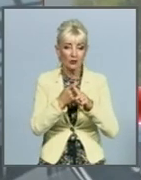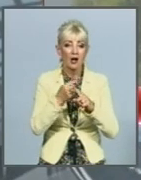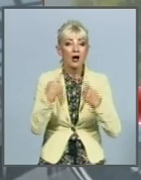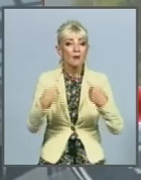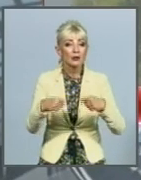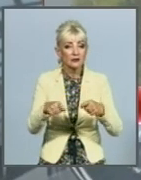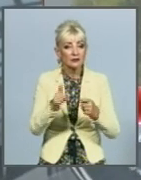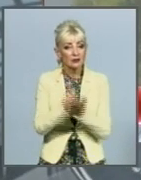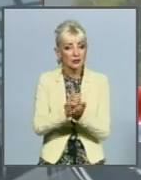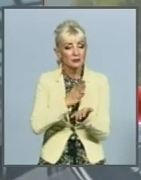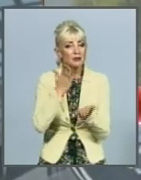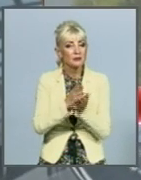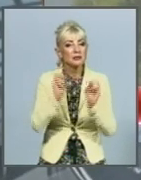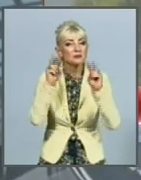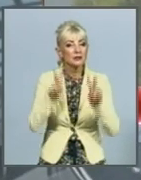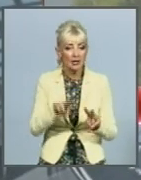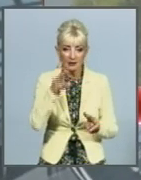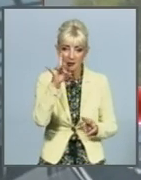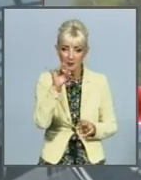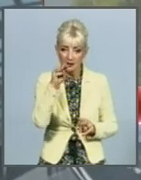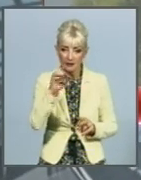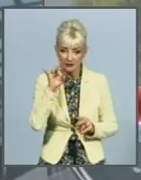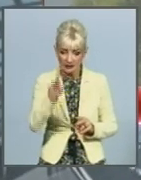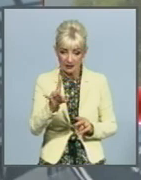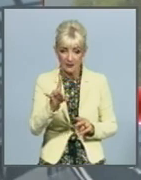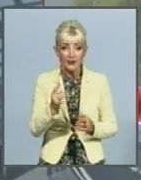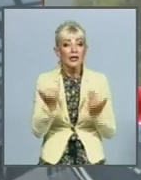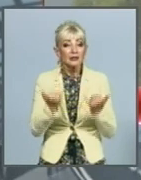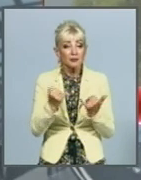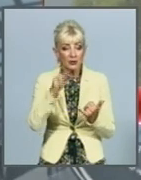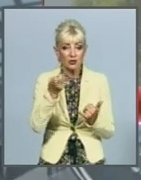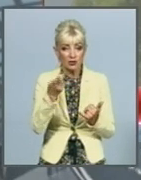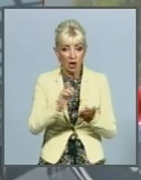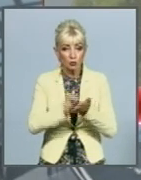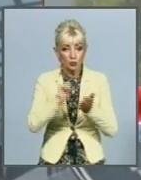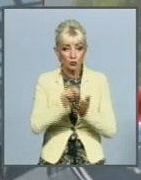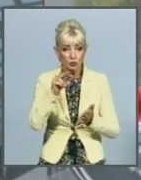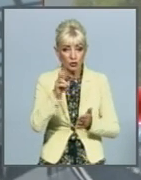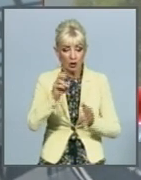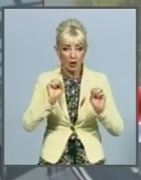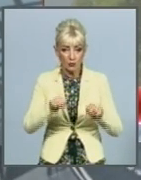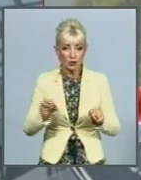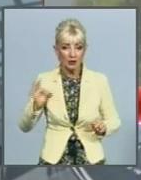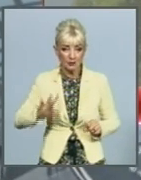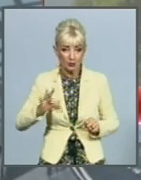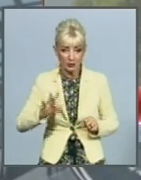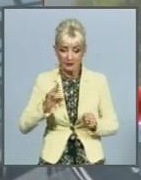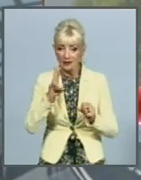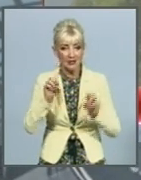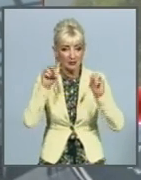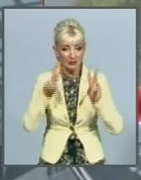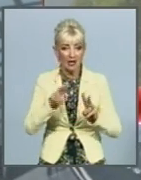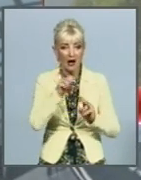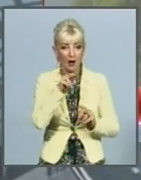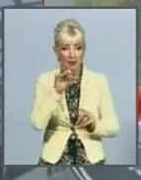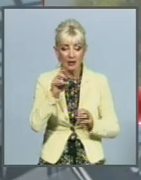мати спеціальні принтери – фіскалізовані й опломбовані. Тепер же для друкування чека можна застосовувати не спеціальний апарат,